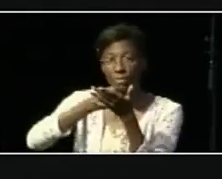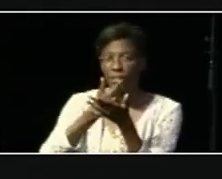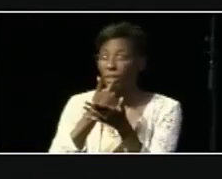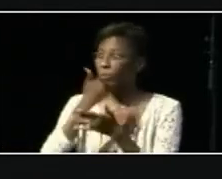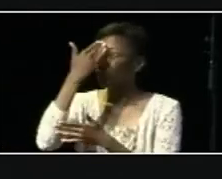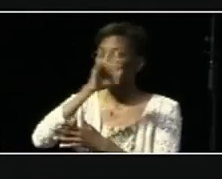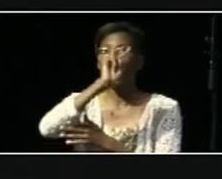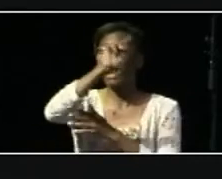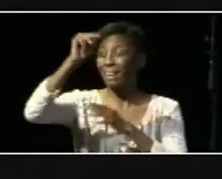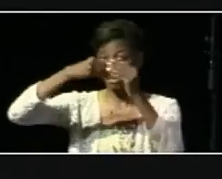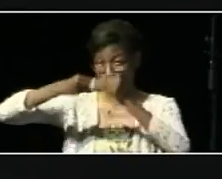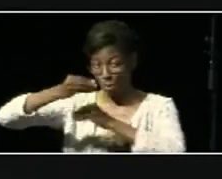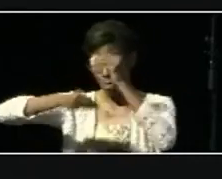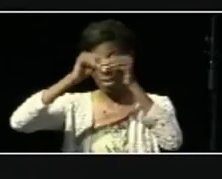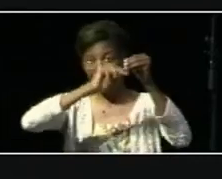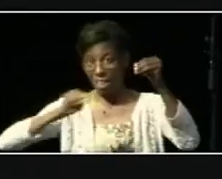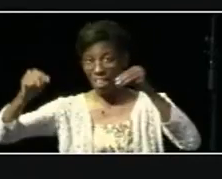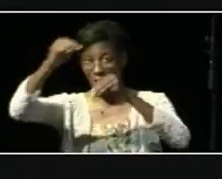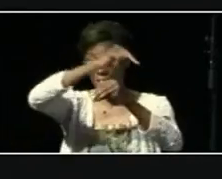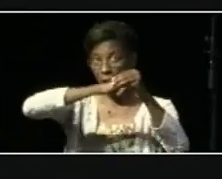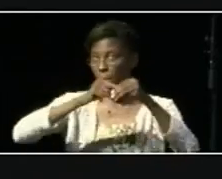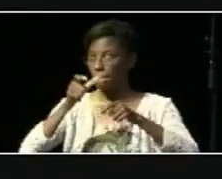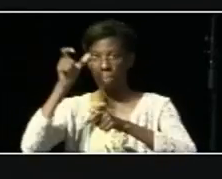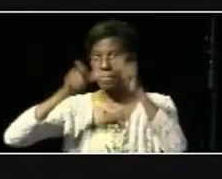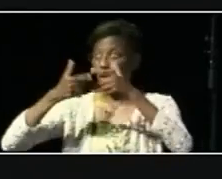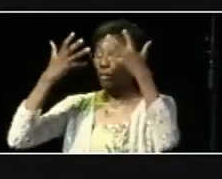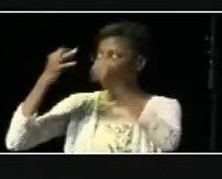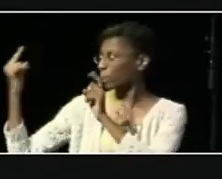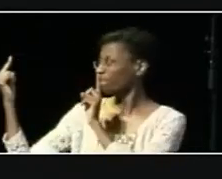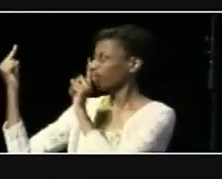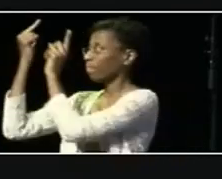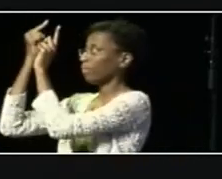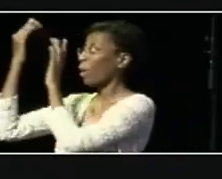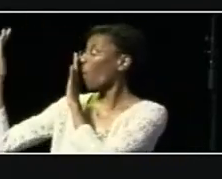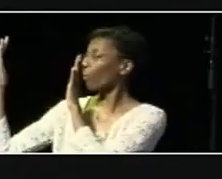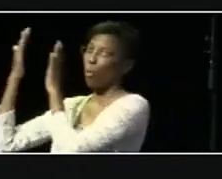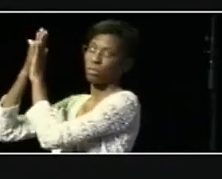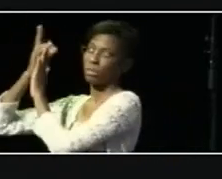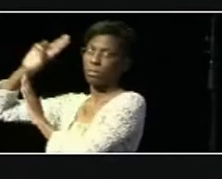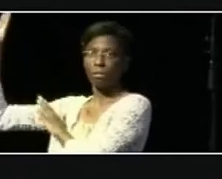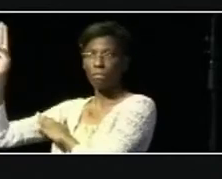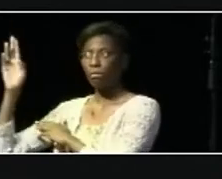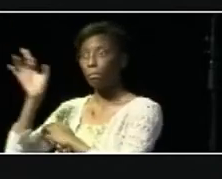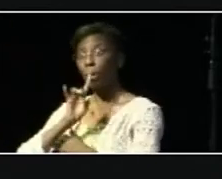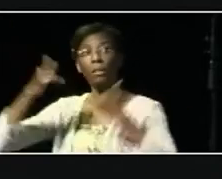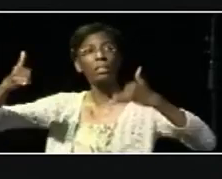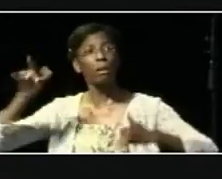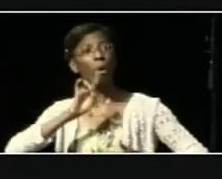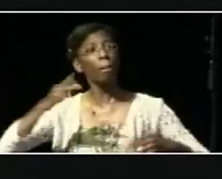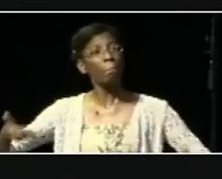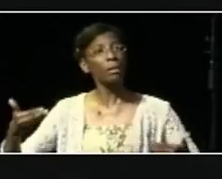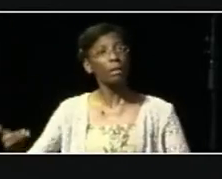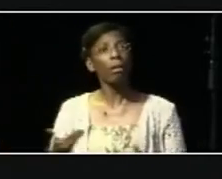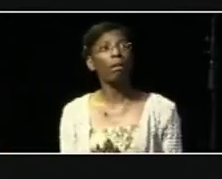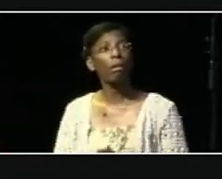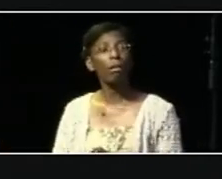beaucoup d'endroits sur la planète. And why not here? Et pourquoi pas ici? Why not now? Pourquoi pas maintenant? You are leaders